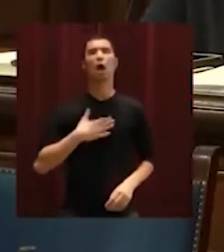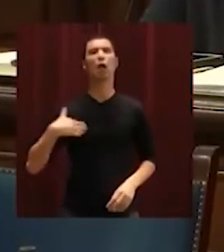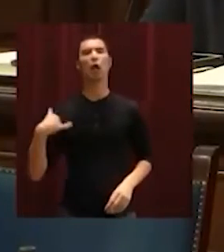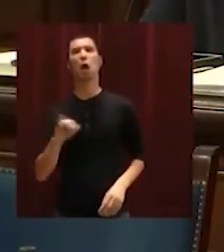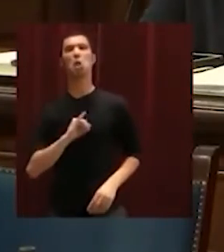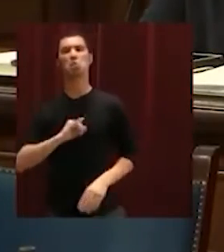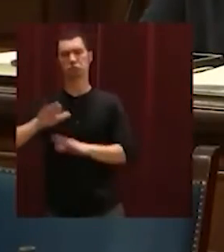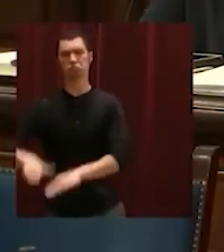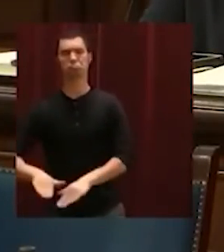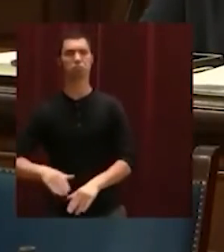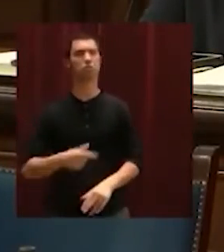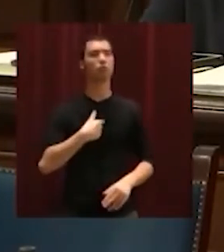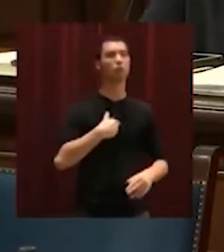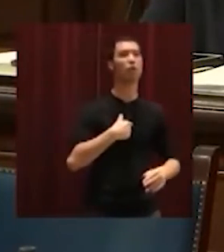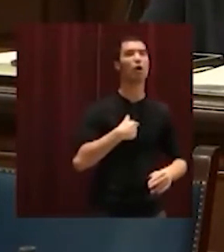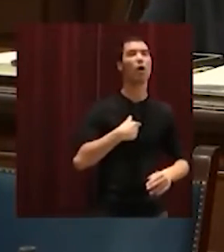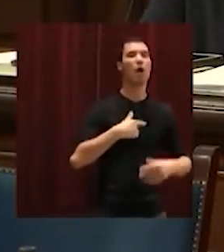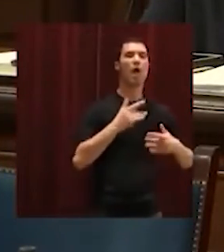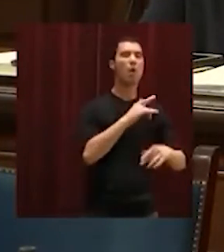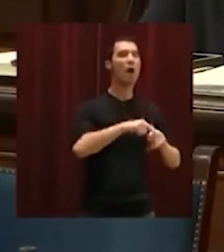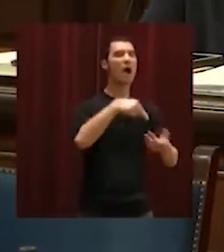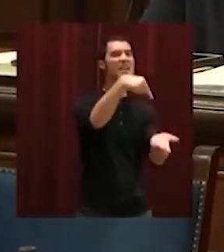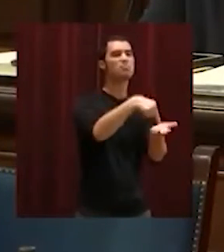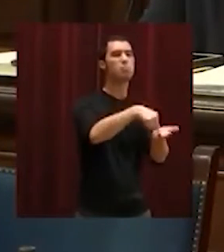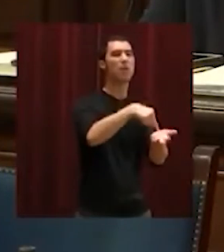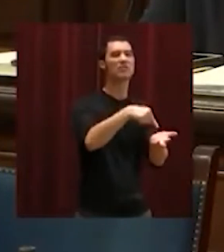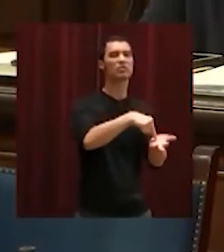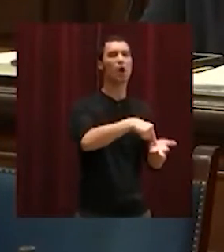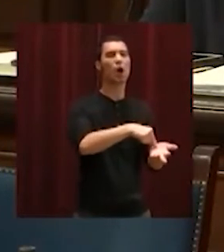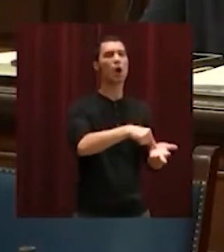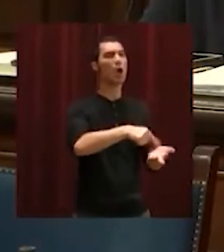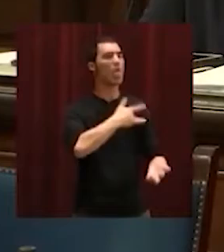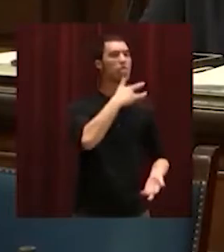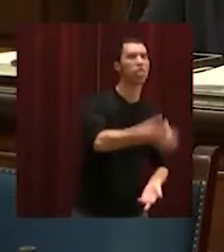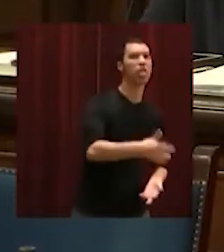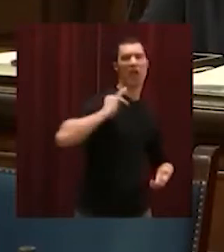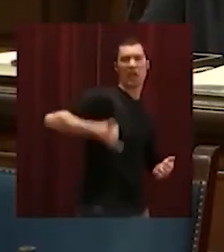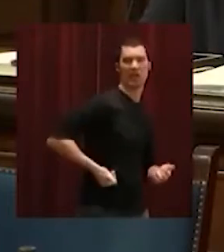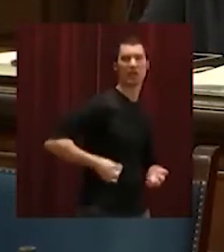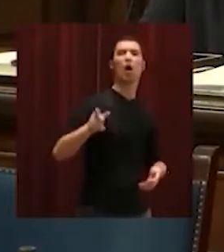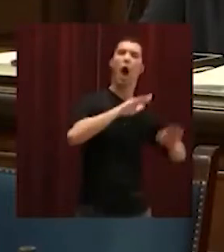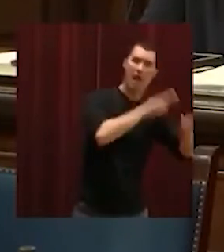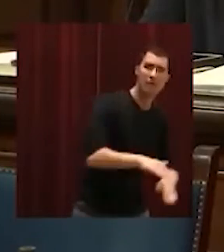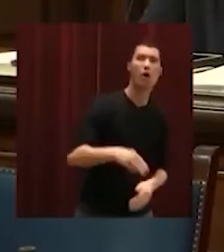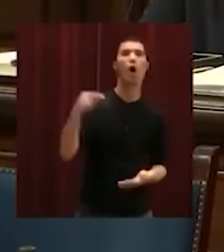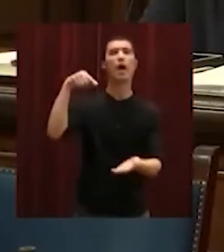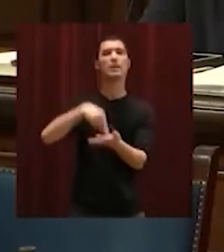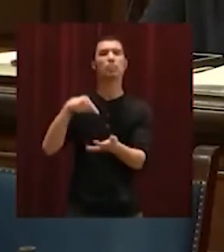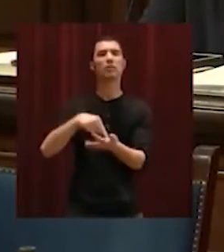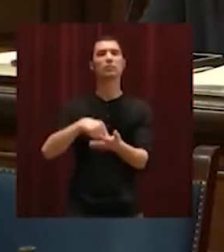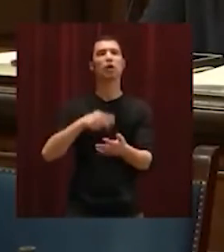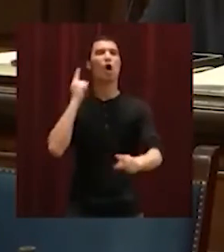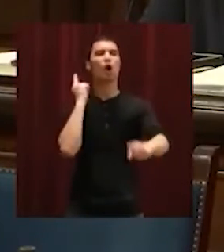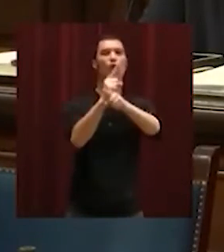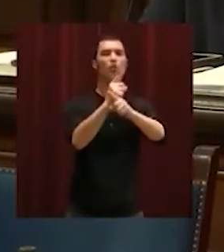Si ha d'aprovar amnisties fiscals, aprova amnisties fiscals. Si ha de dir que els impostos van en contra de la prosperitat,